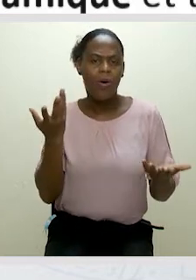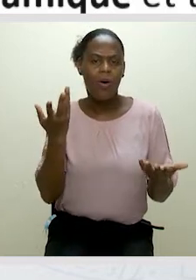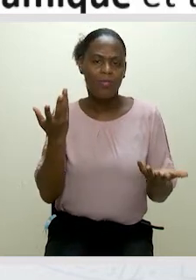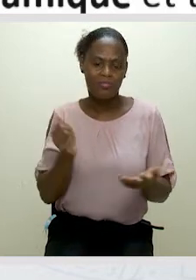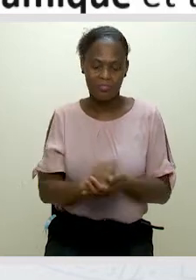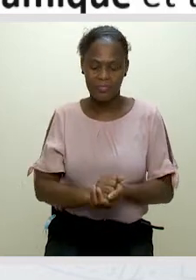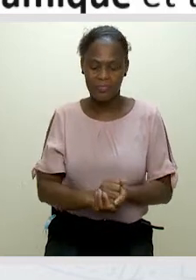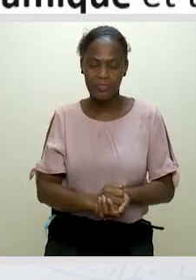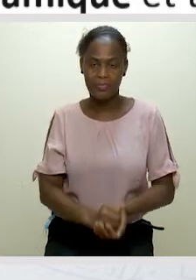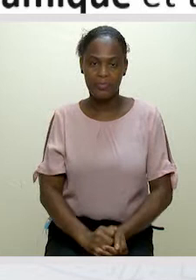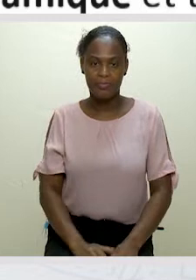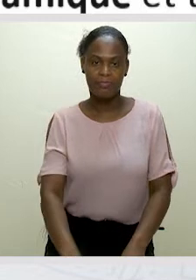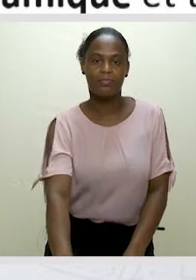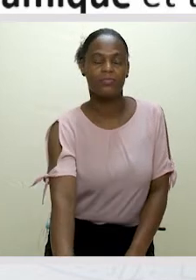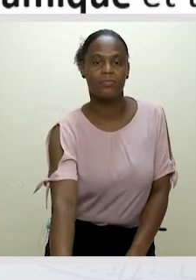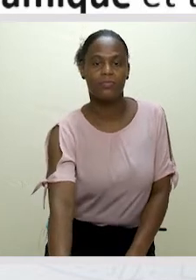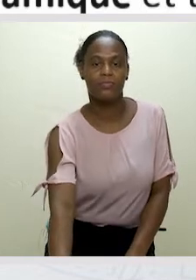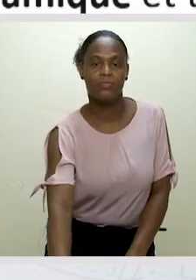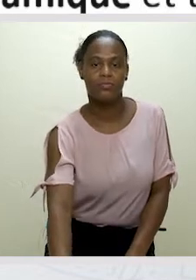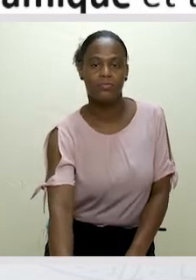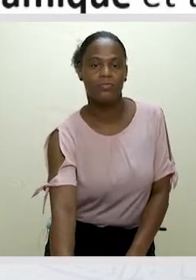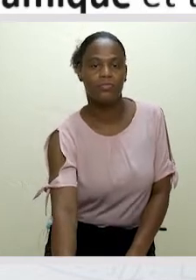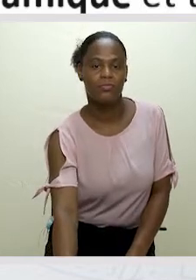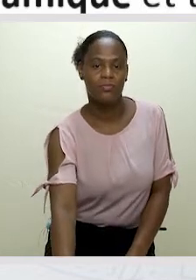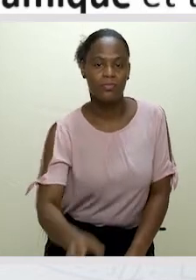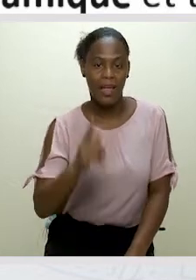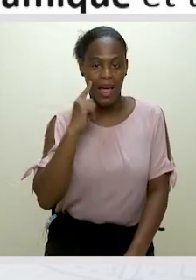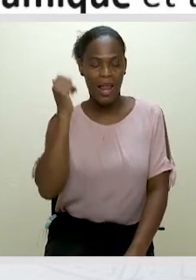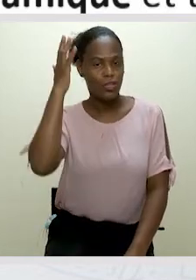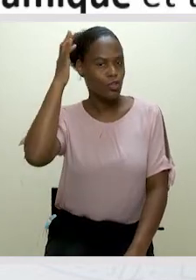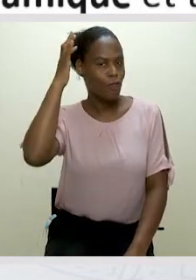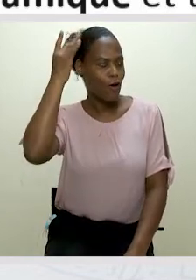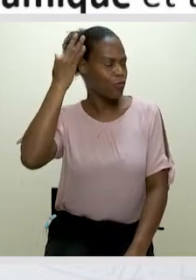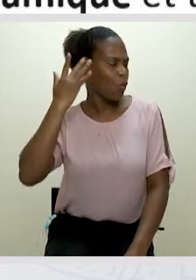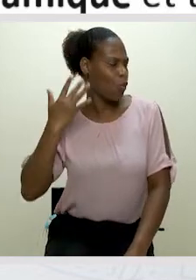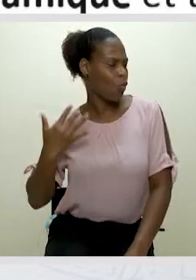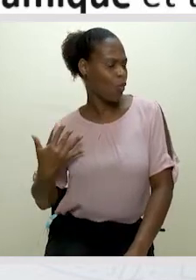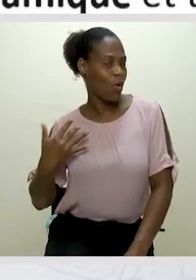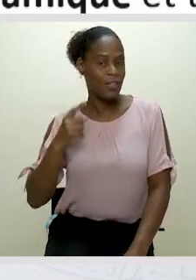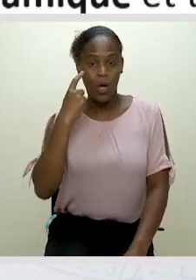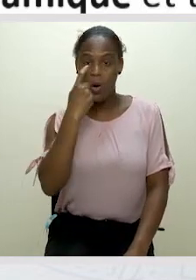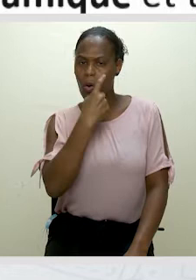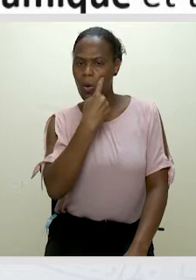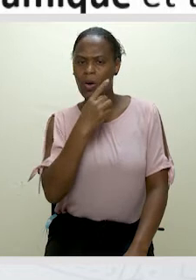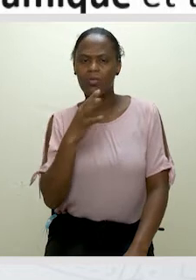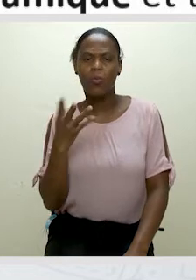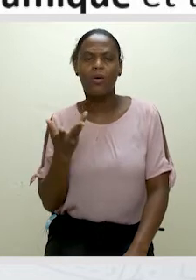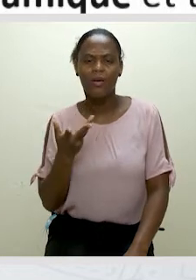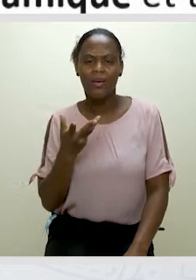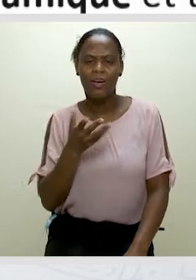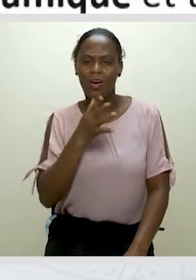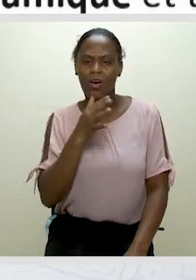Très bien, elle a les cheveux longs. Et ses yeux? Ils sont bleus. Super. On